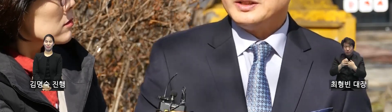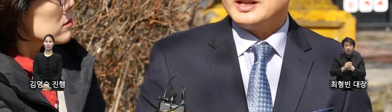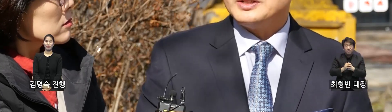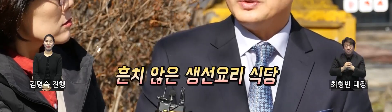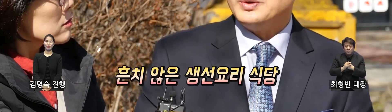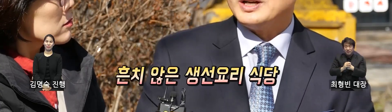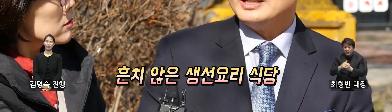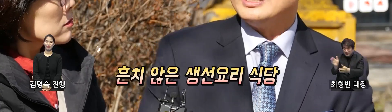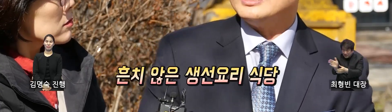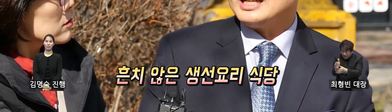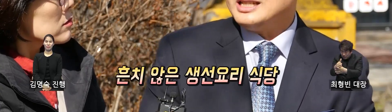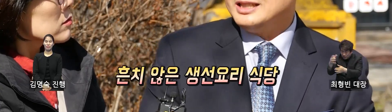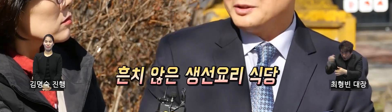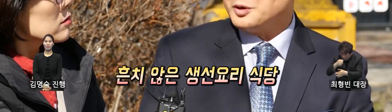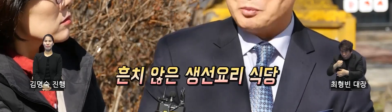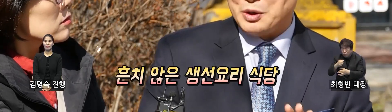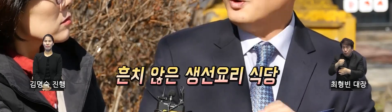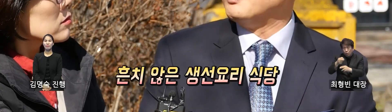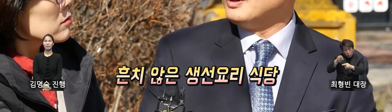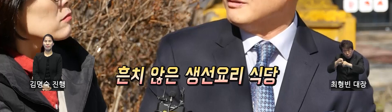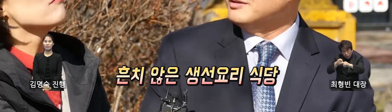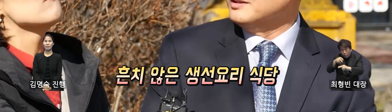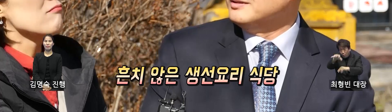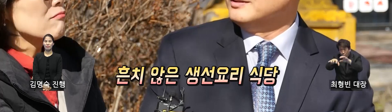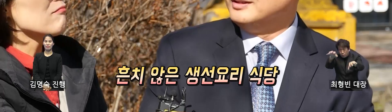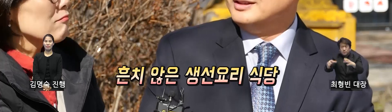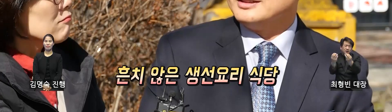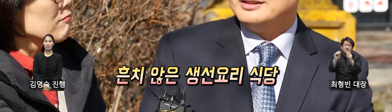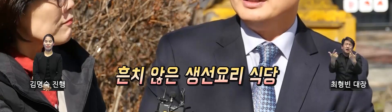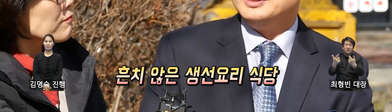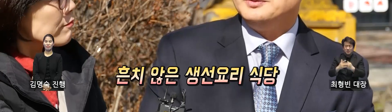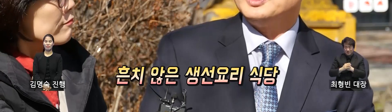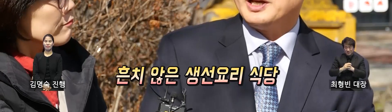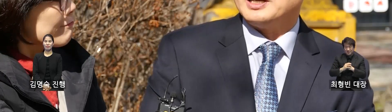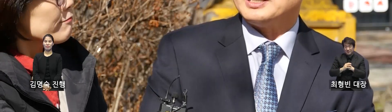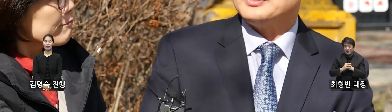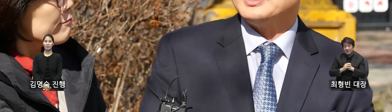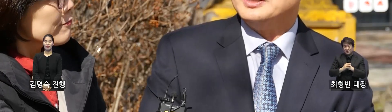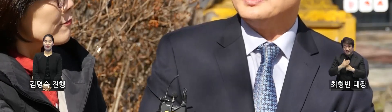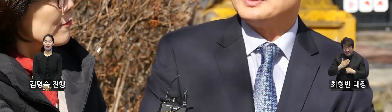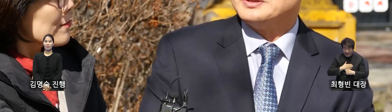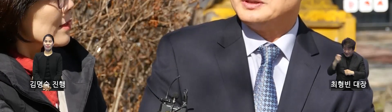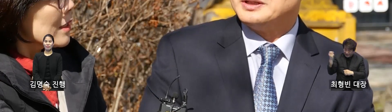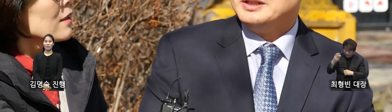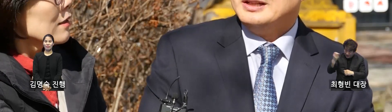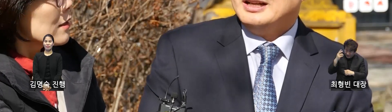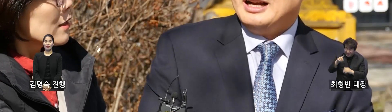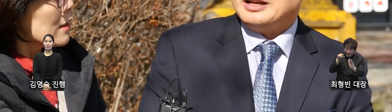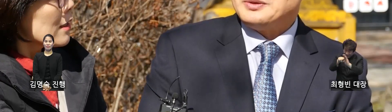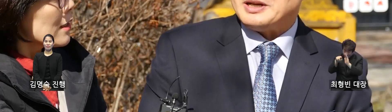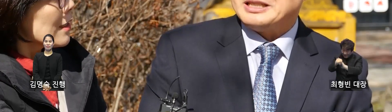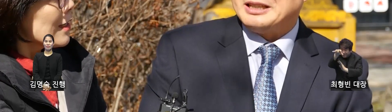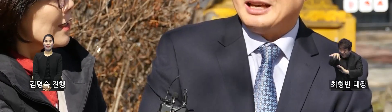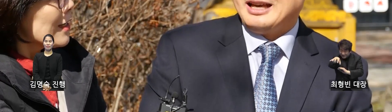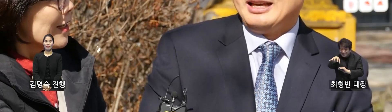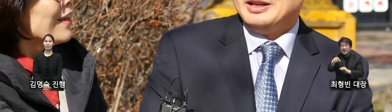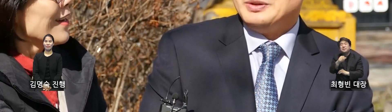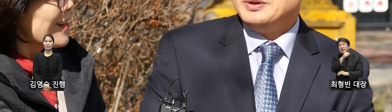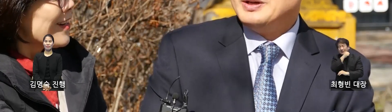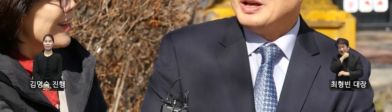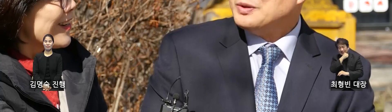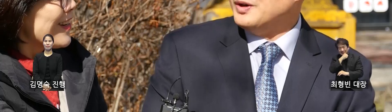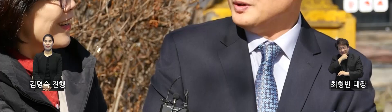생선을 가지고 요리하는 내가 살찌기 거 별로 없더라구요 근데 일체가 자주가는 이곳은 하지마 쉽게